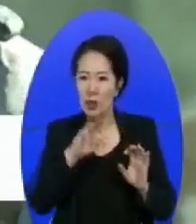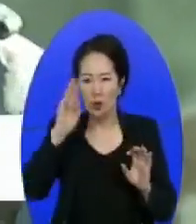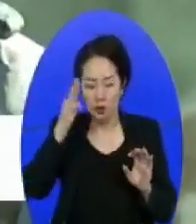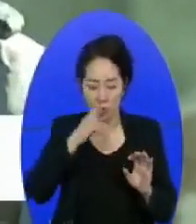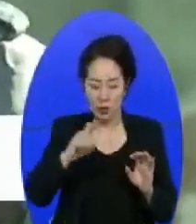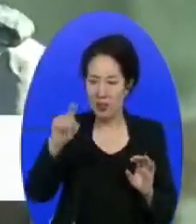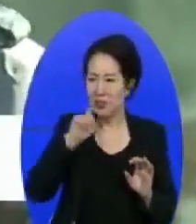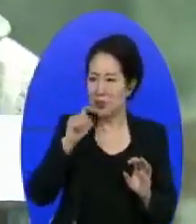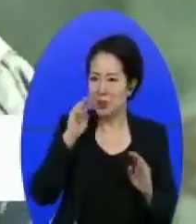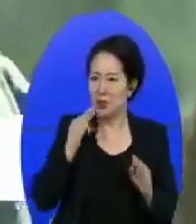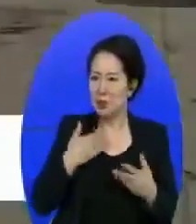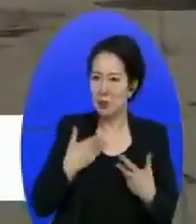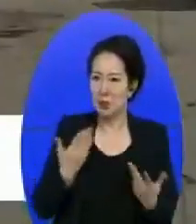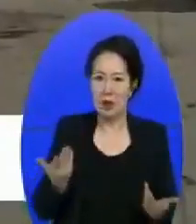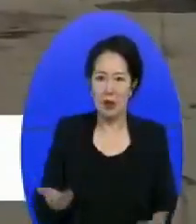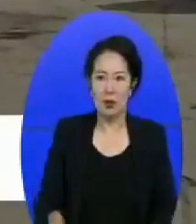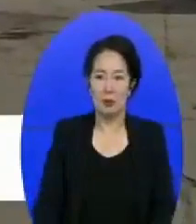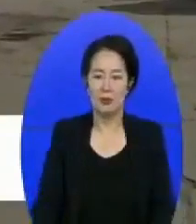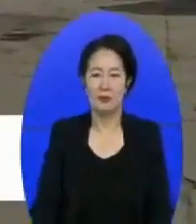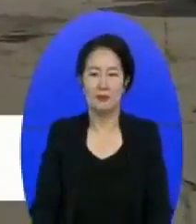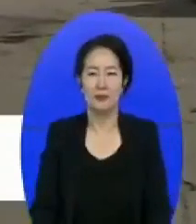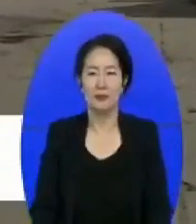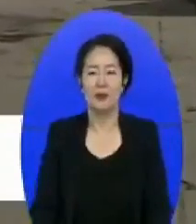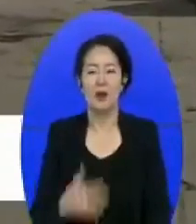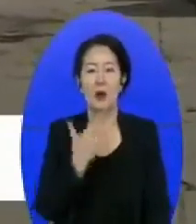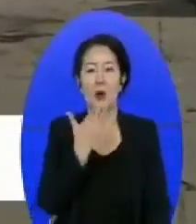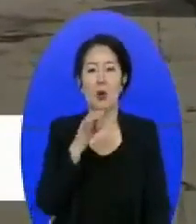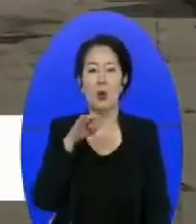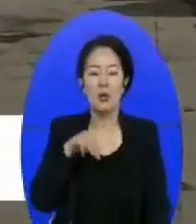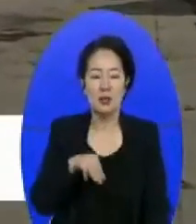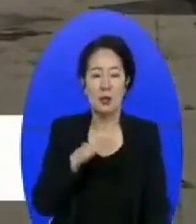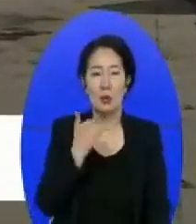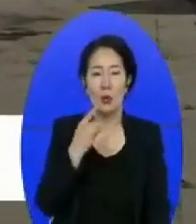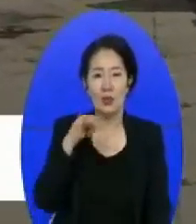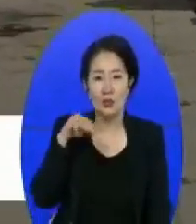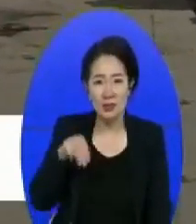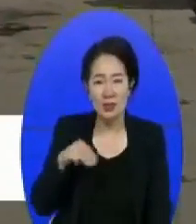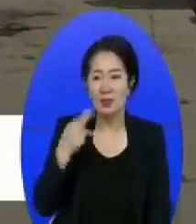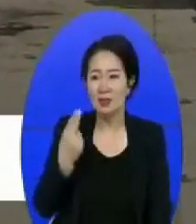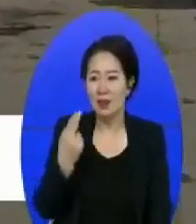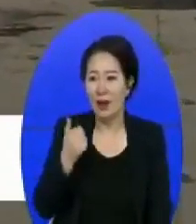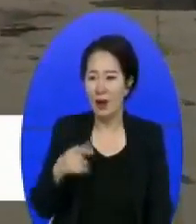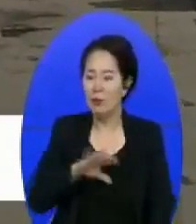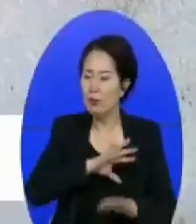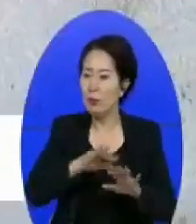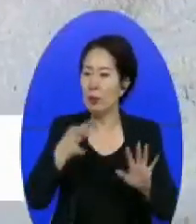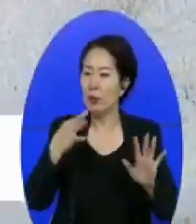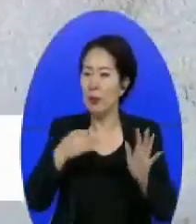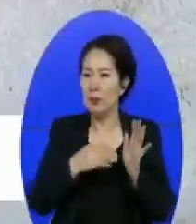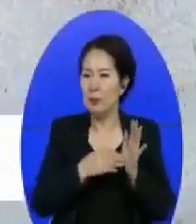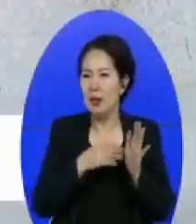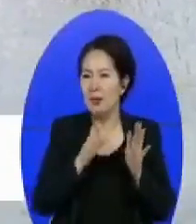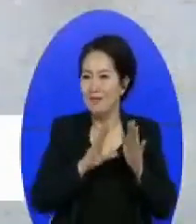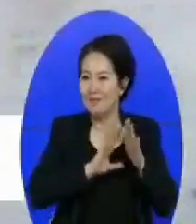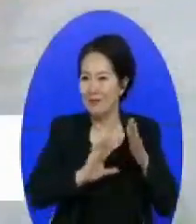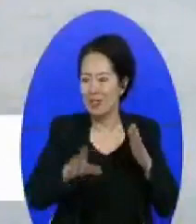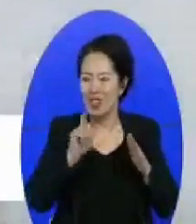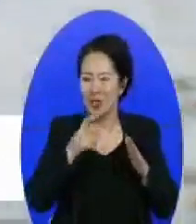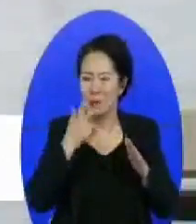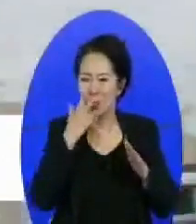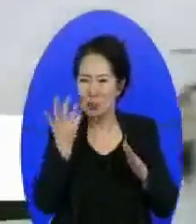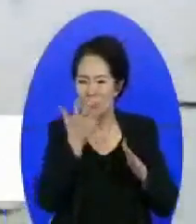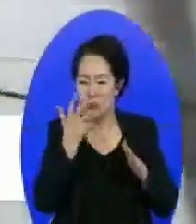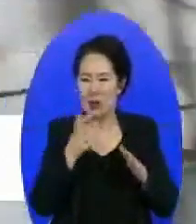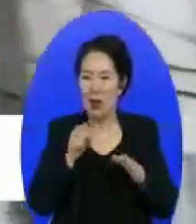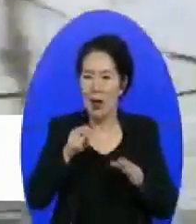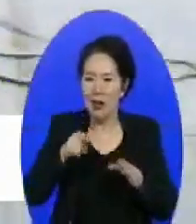хариу шийдвэр гаргахгүй байна. Зор цагааны энэ барилга 80000 орчим метр квадрат талбайг эзэлдэг. За энд химийн бод сольж өндөр